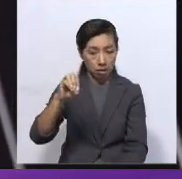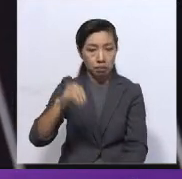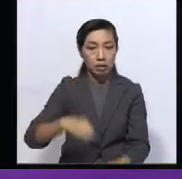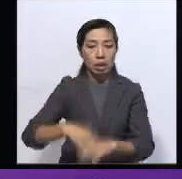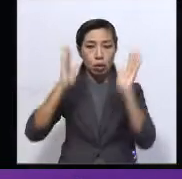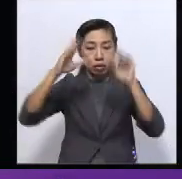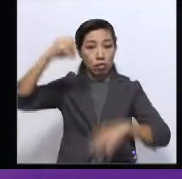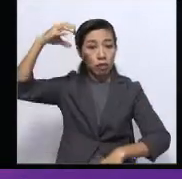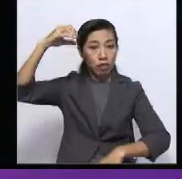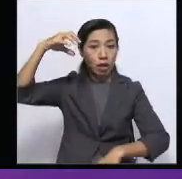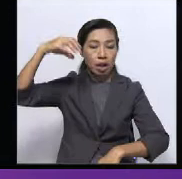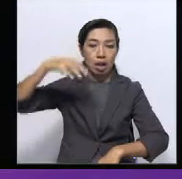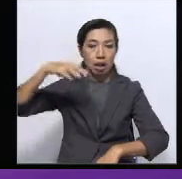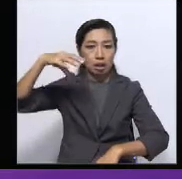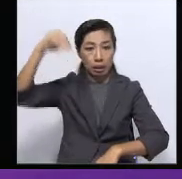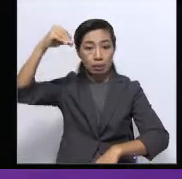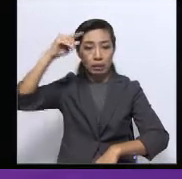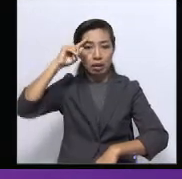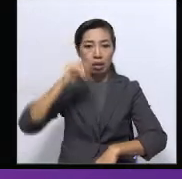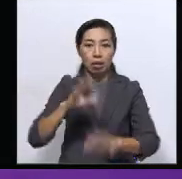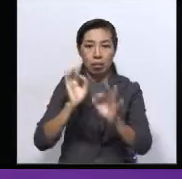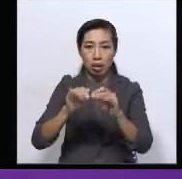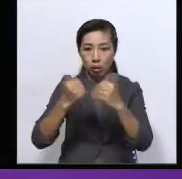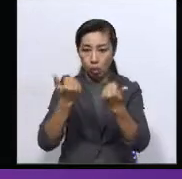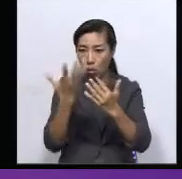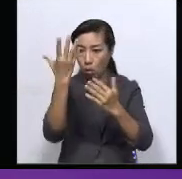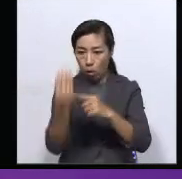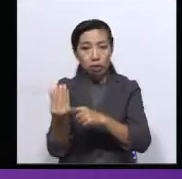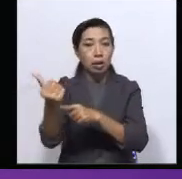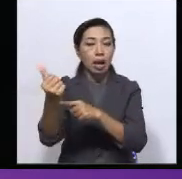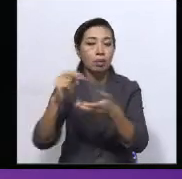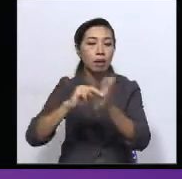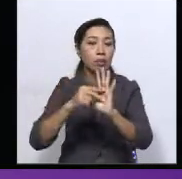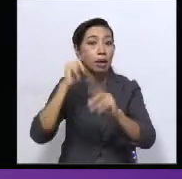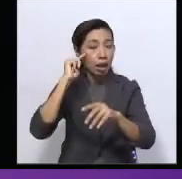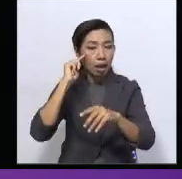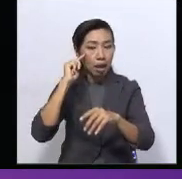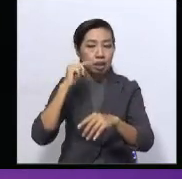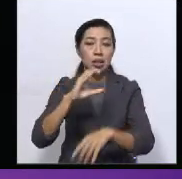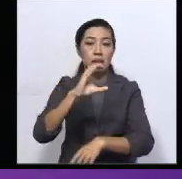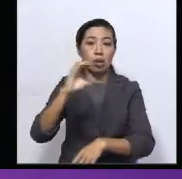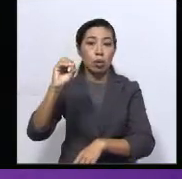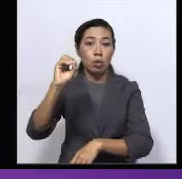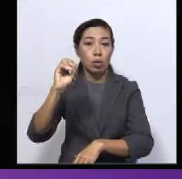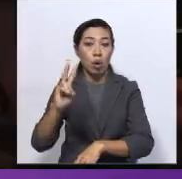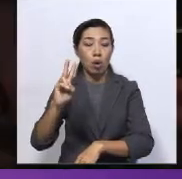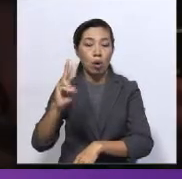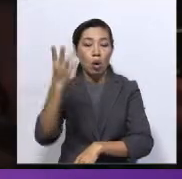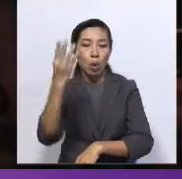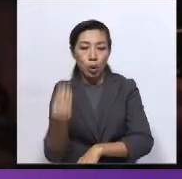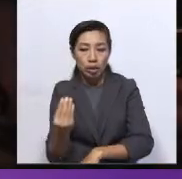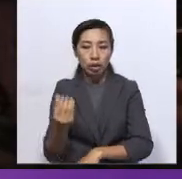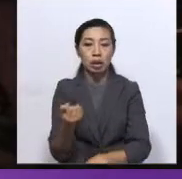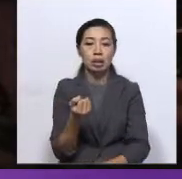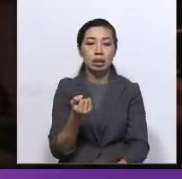าได้ถึง 1,953 เมกะวัตต์ซึ่งเท่ากับลดการปล่อยก๊าซคาร์บอนไดออกไซด์ได้ 1,016